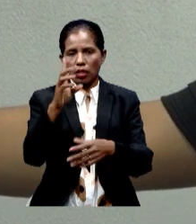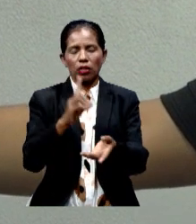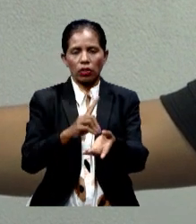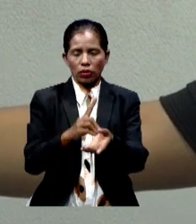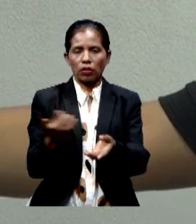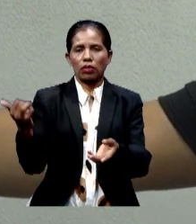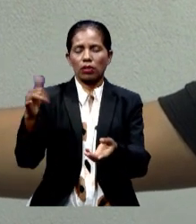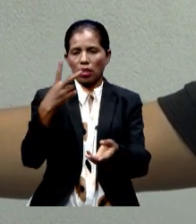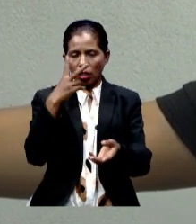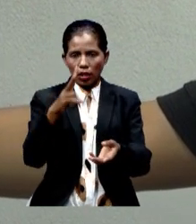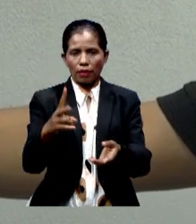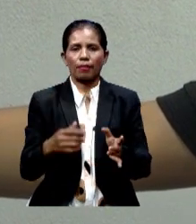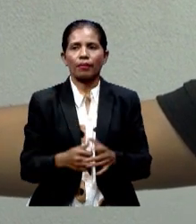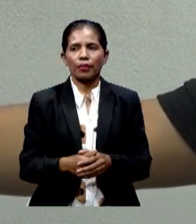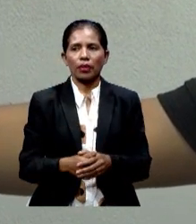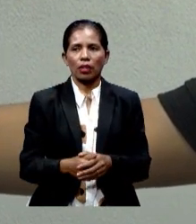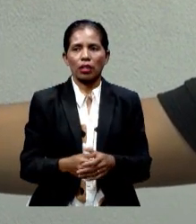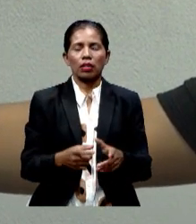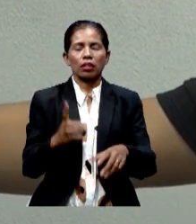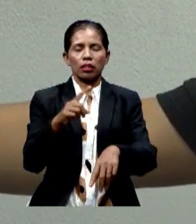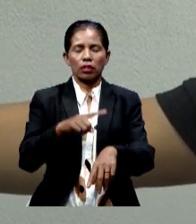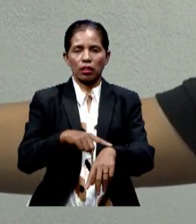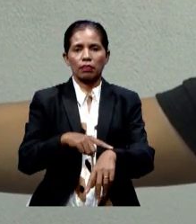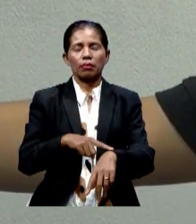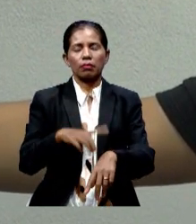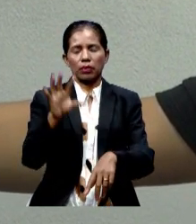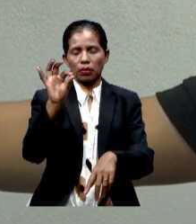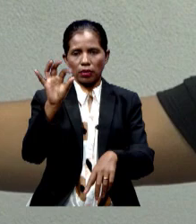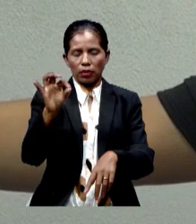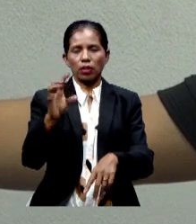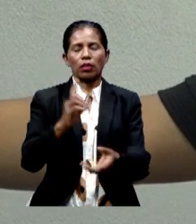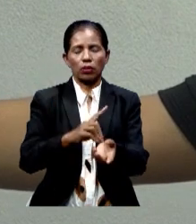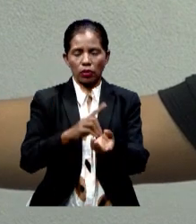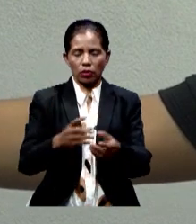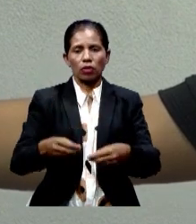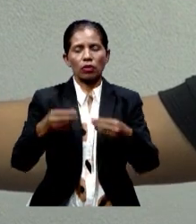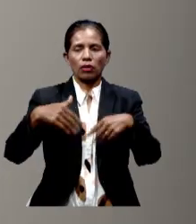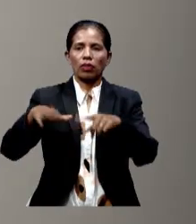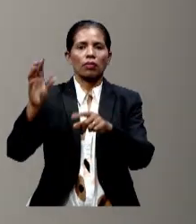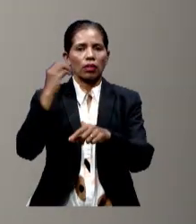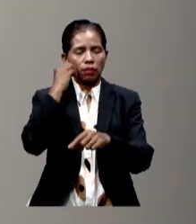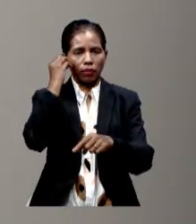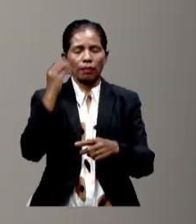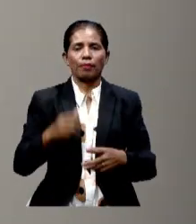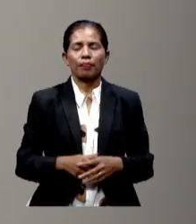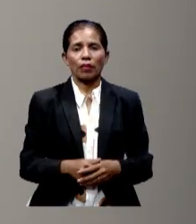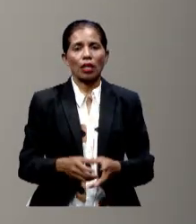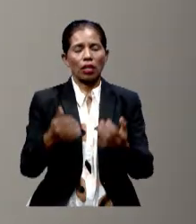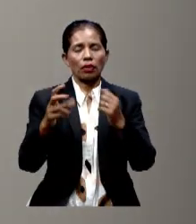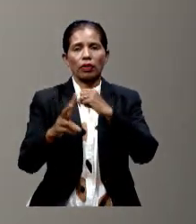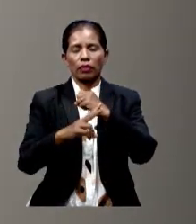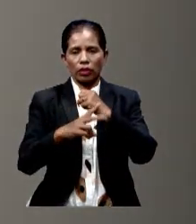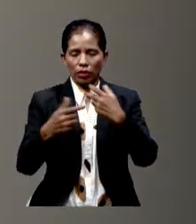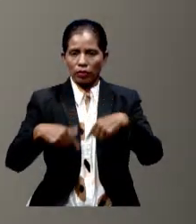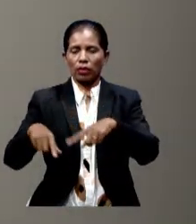halu valorasam. No ohin tuksi anje ne pasien de dokter sel fo alta te fila baum. Dadang ne vítima fila